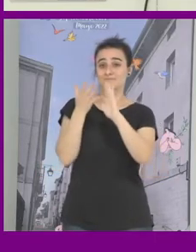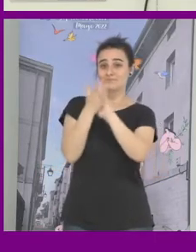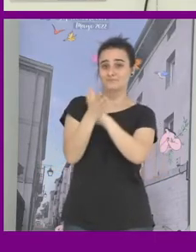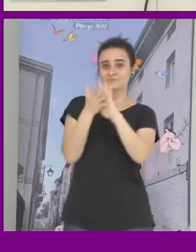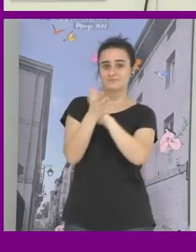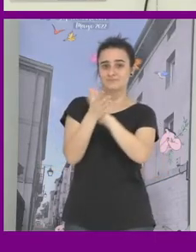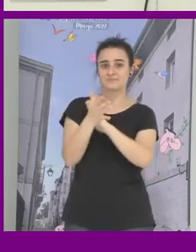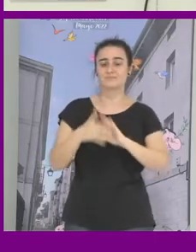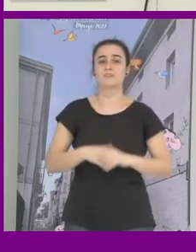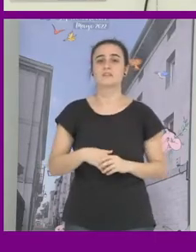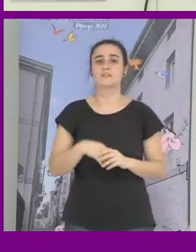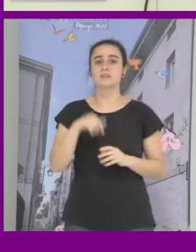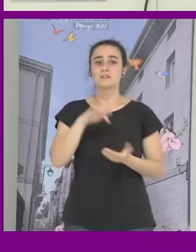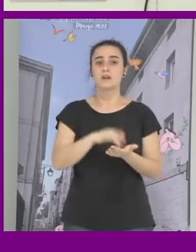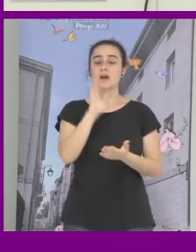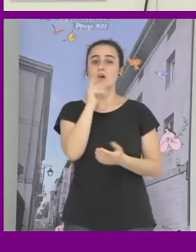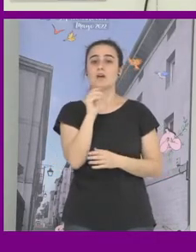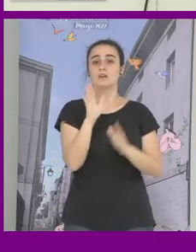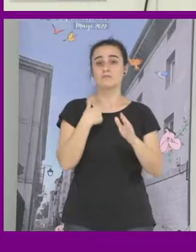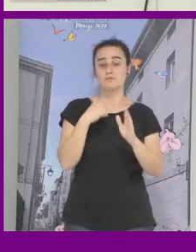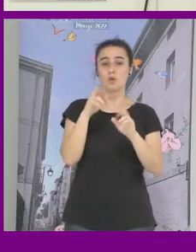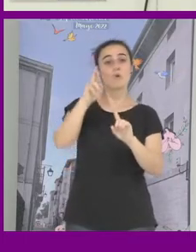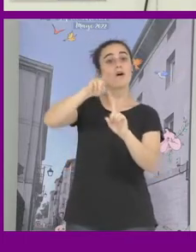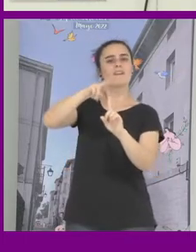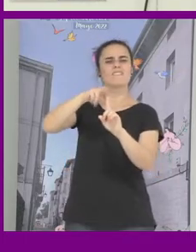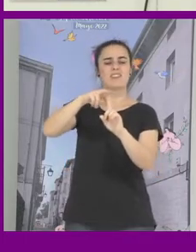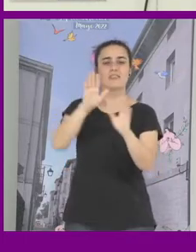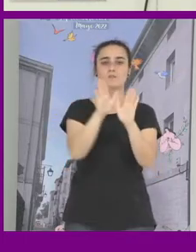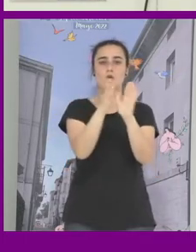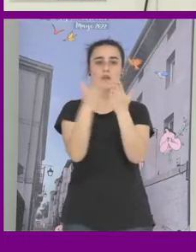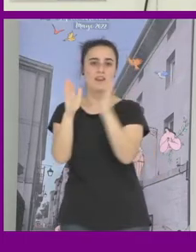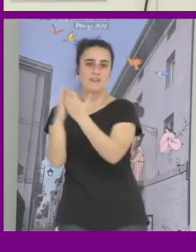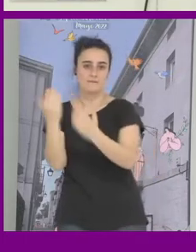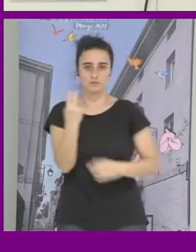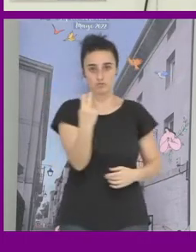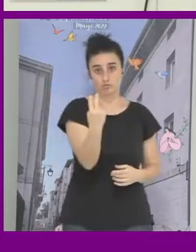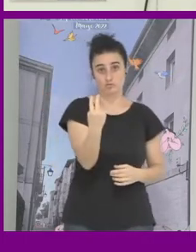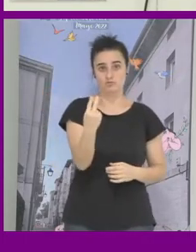bi liburu hartuko ditudala erreferentzia gisa.